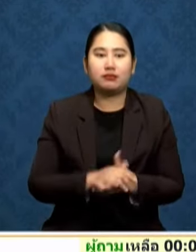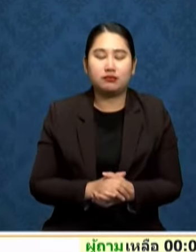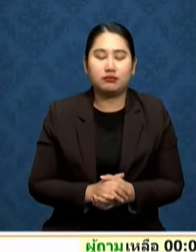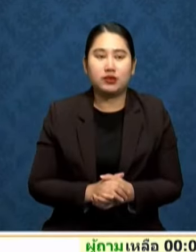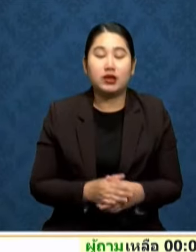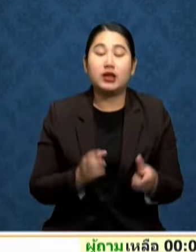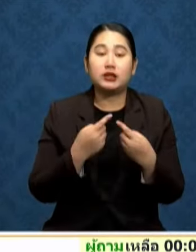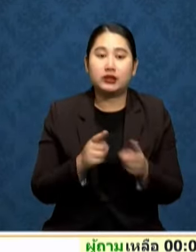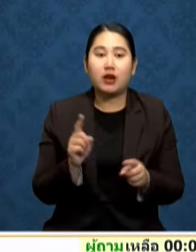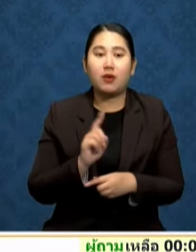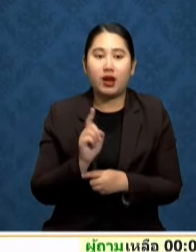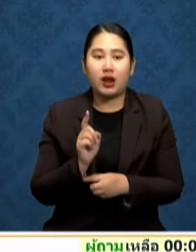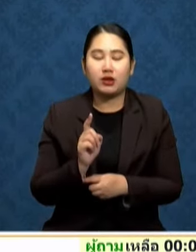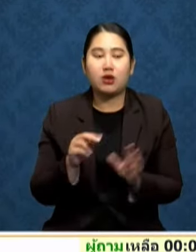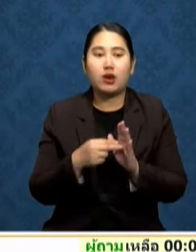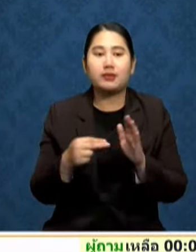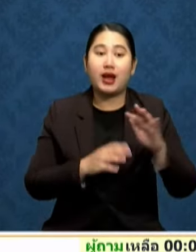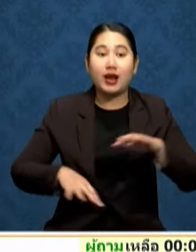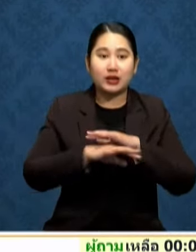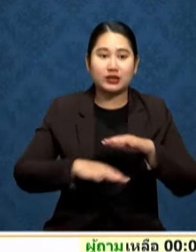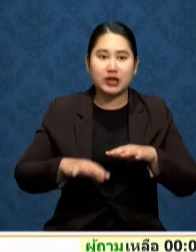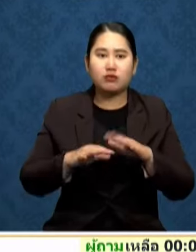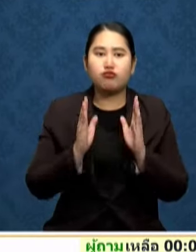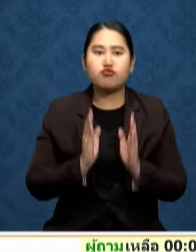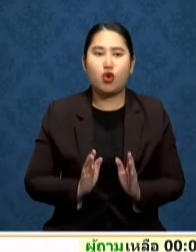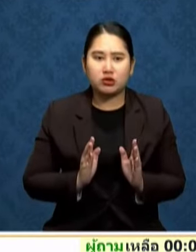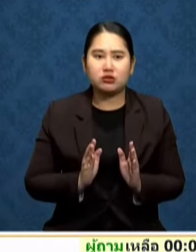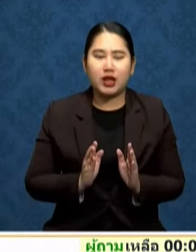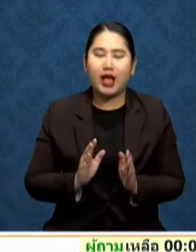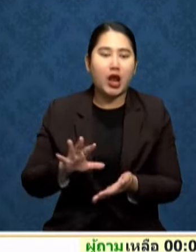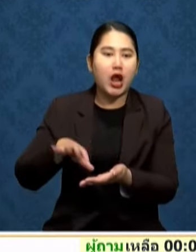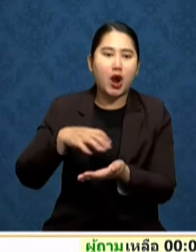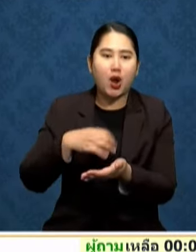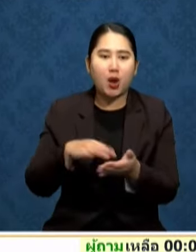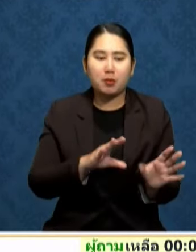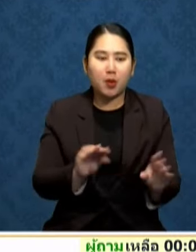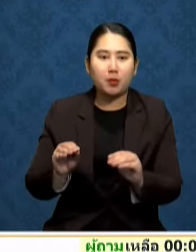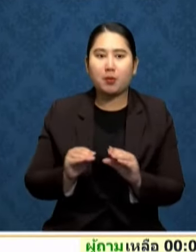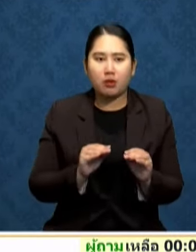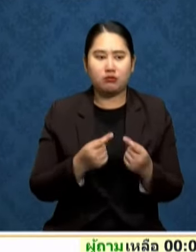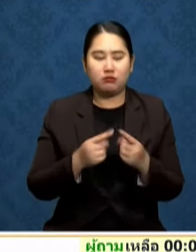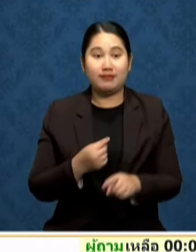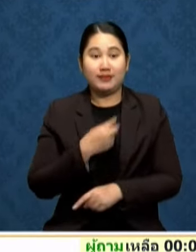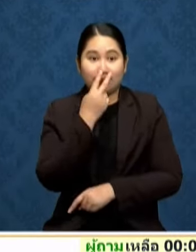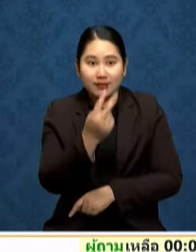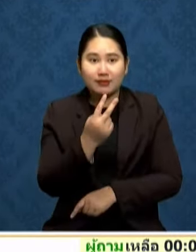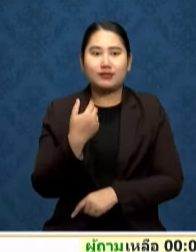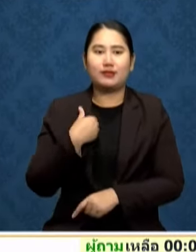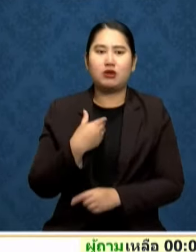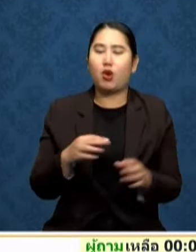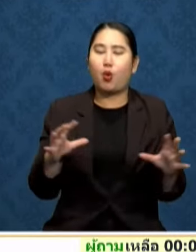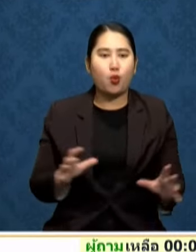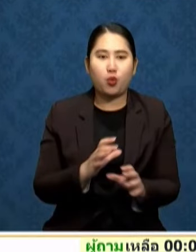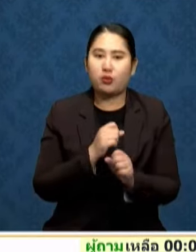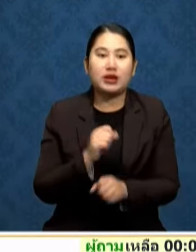นี้เนี่ยมันเป็นเพียงหลักฐานที่เป็นพยานบุคคลเป็นเรื่องที่เล่าต่อกันมาแต่ว่ามีคนพบเห็นดังนั้นเองเราก็ไม่สามารถด่วน